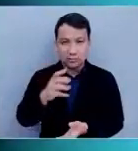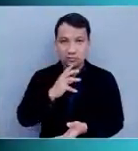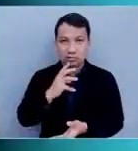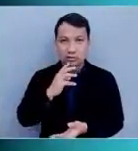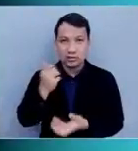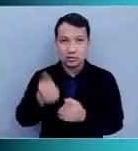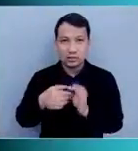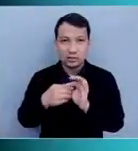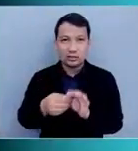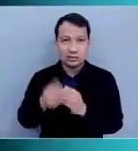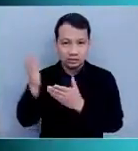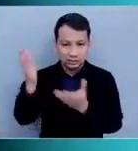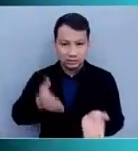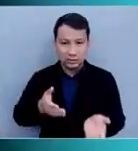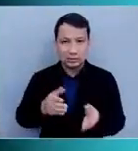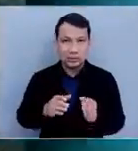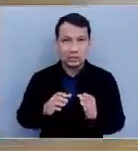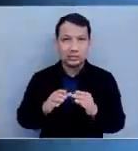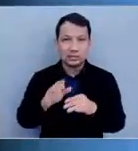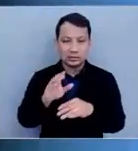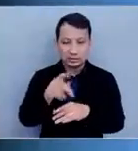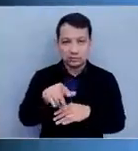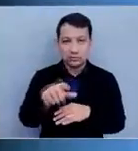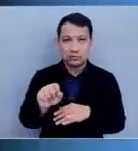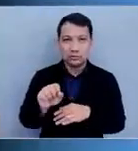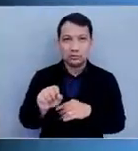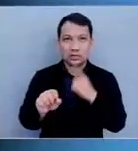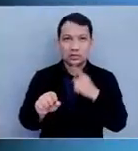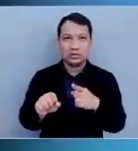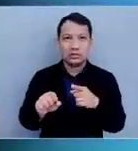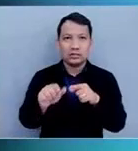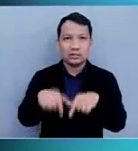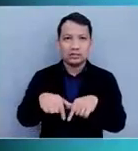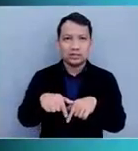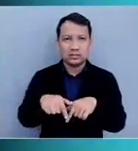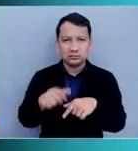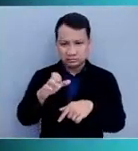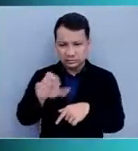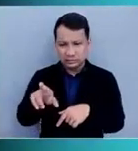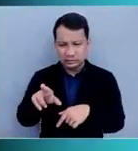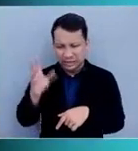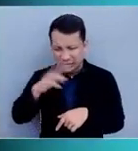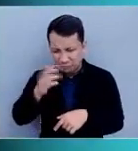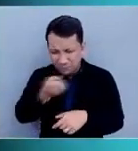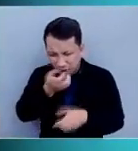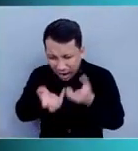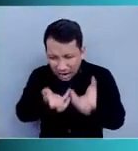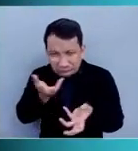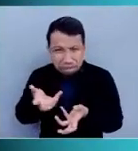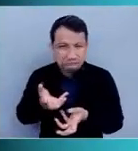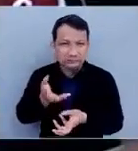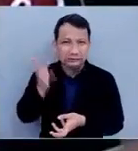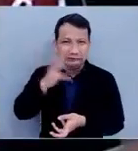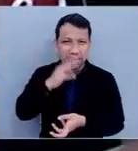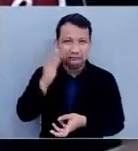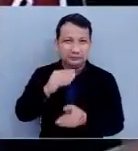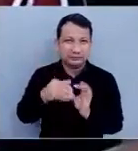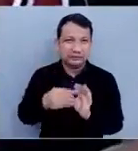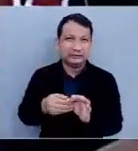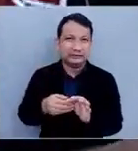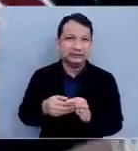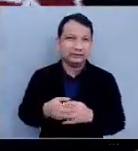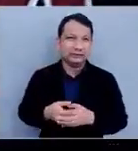dispenser, inihagi sa pool. Habang ang CR ng resort, naiwang madumi at masangsang sa dami ng suka na nagkalat. Nakita ko nga po kung